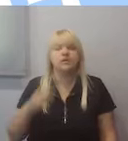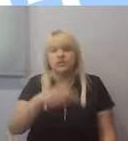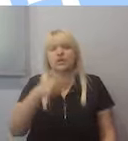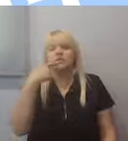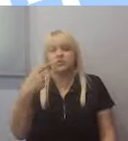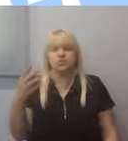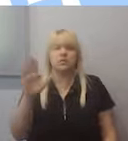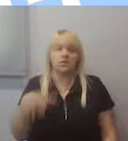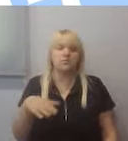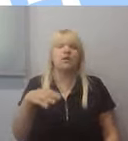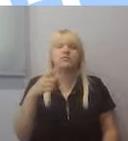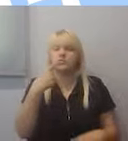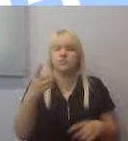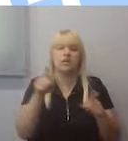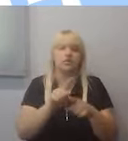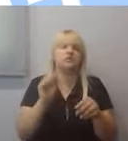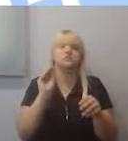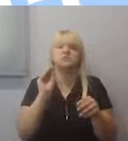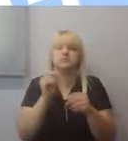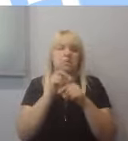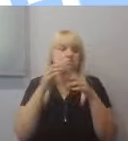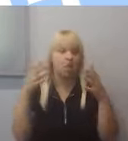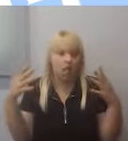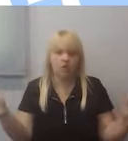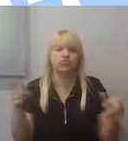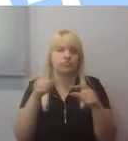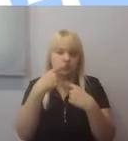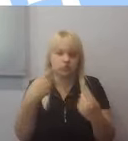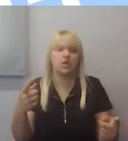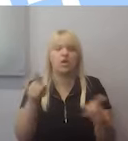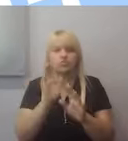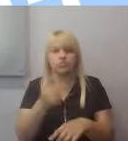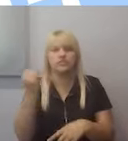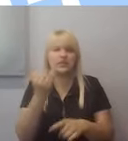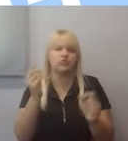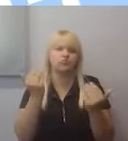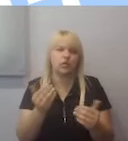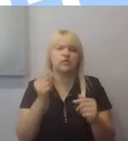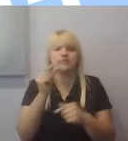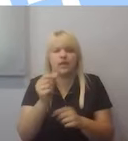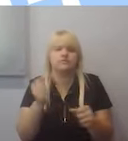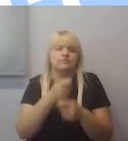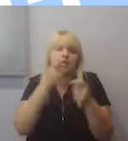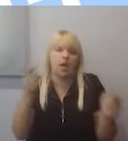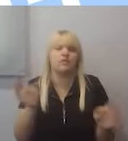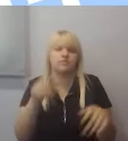paplaš ja interese būs pēc šī visa bet šodien tikai mazā atklātība par to ko tas